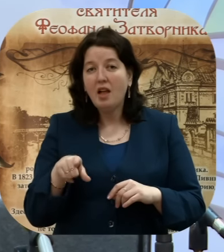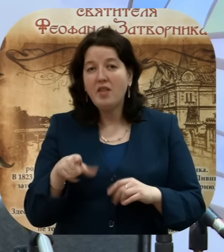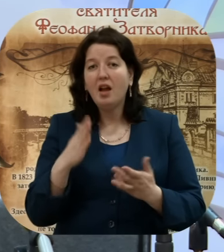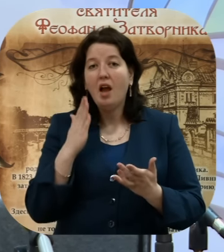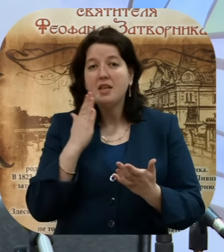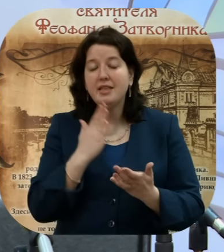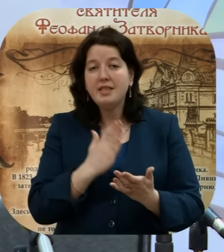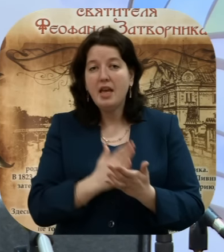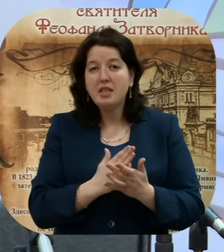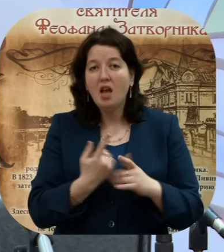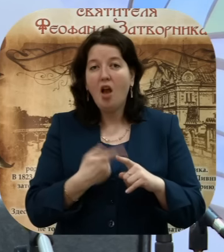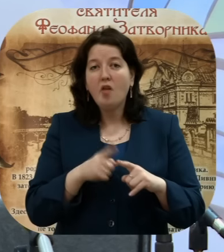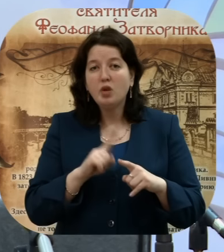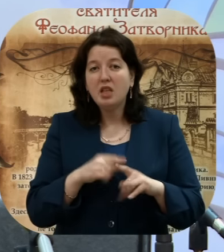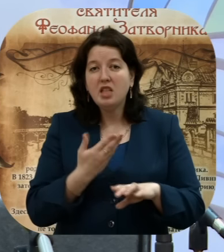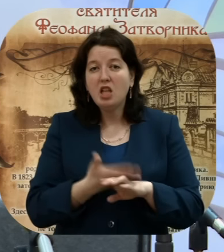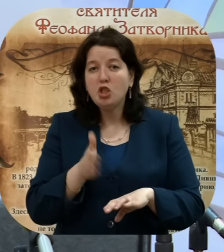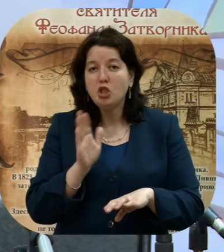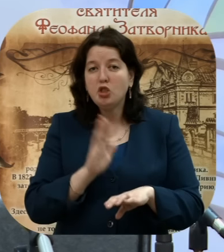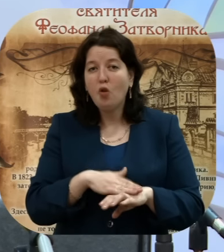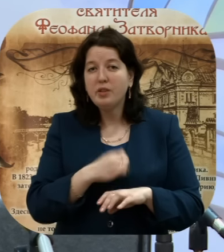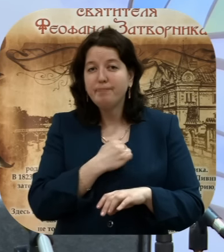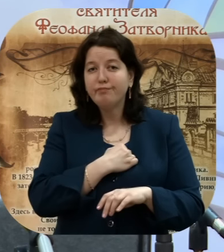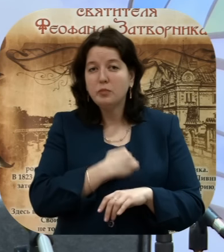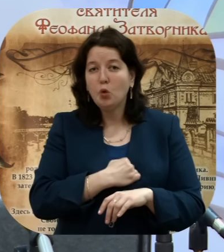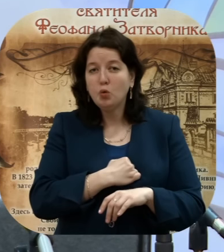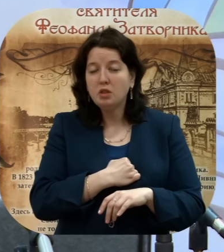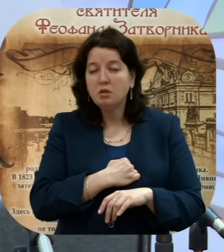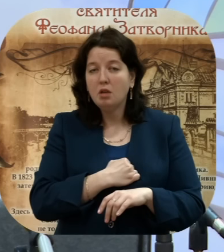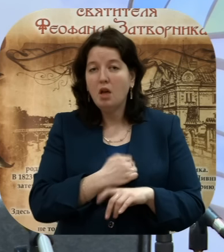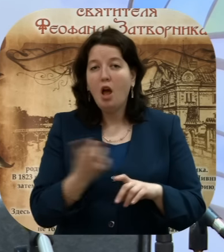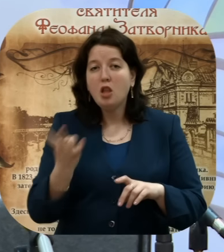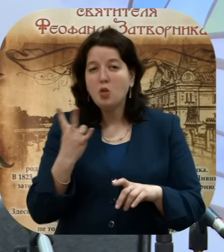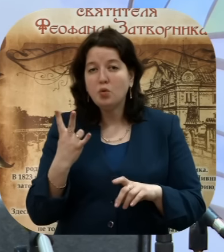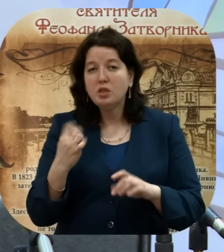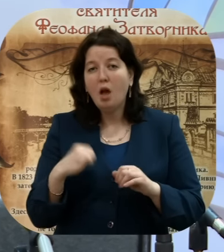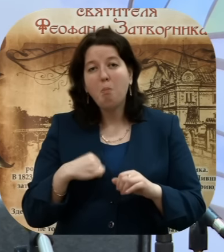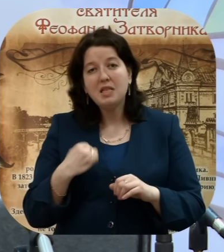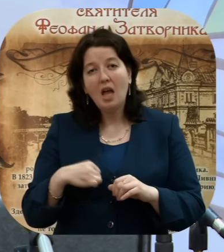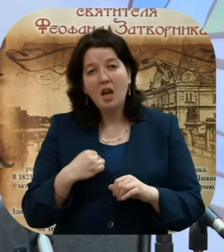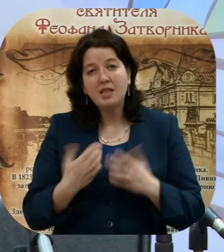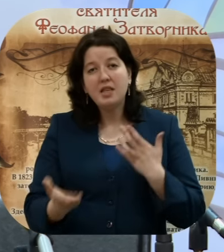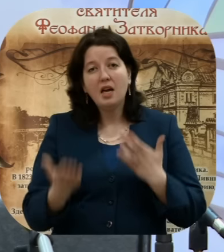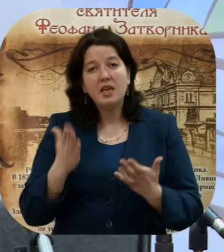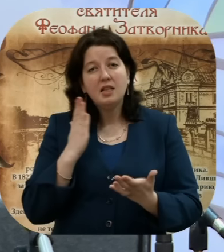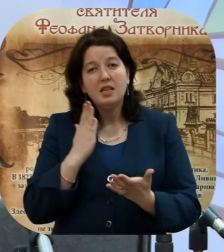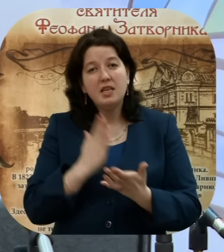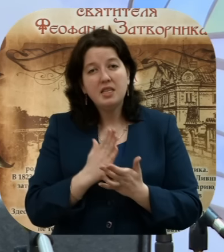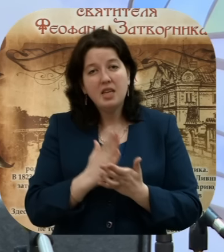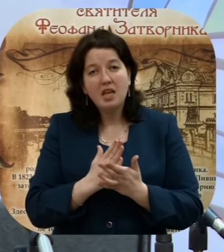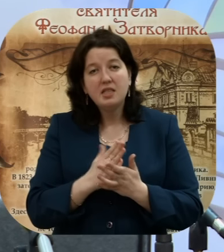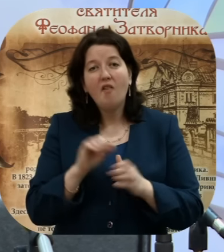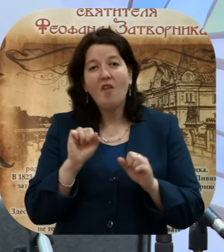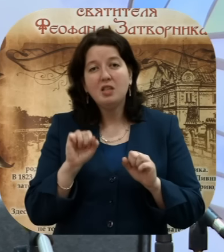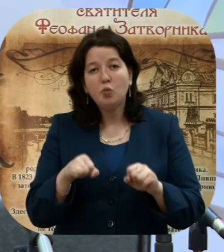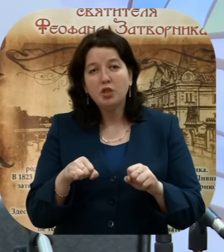лежит вот этот тяжелый груз, надо постараться. Если есть возможность